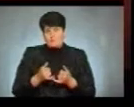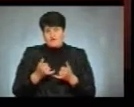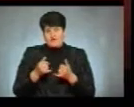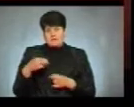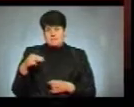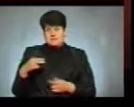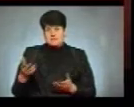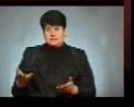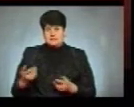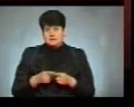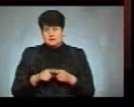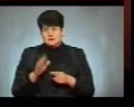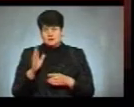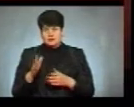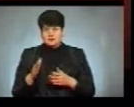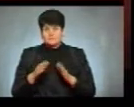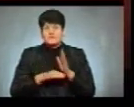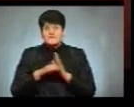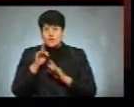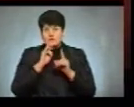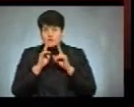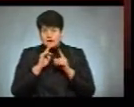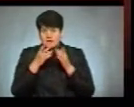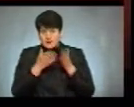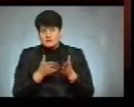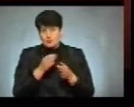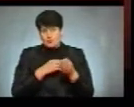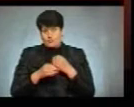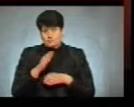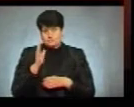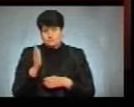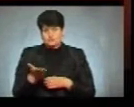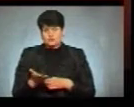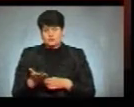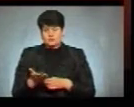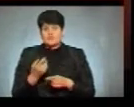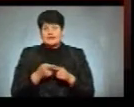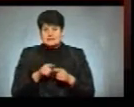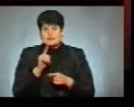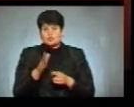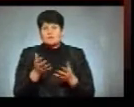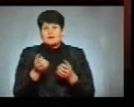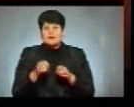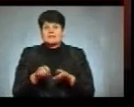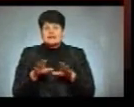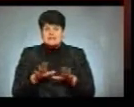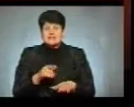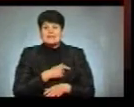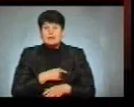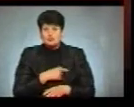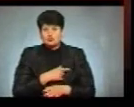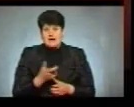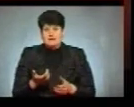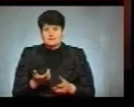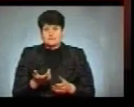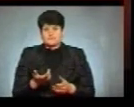це фактично буде в Верховній Раді було, значить, обговорюватися, і відповідно це буде приймати рішення вже депутати.